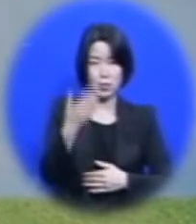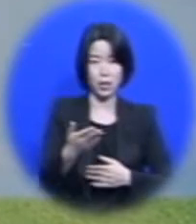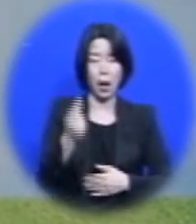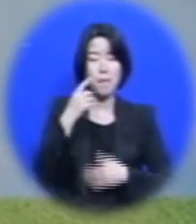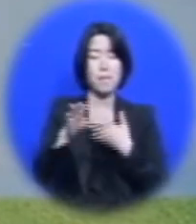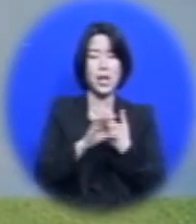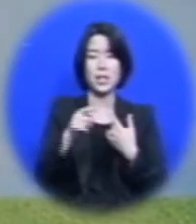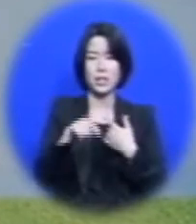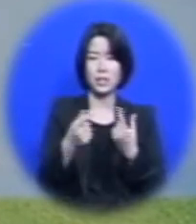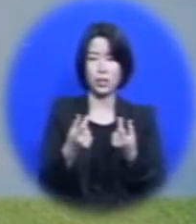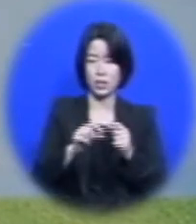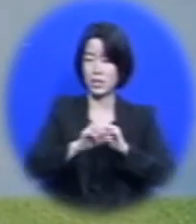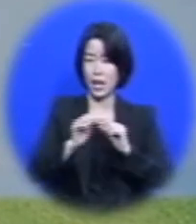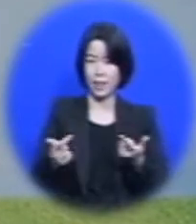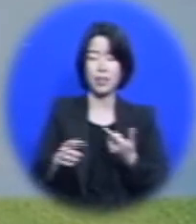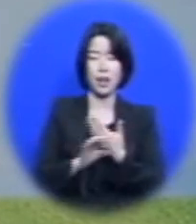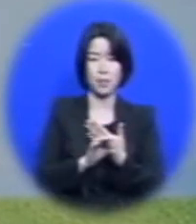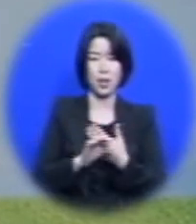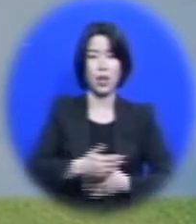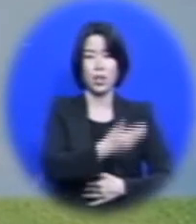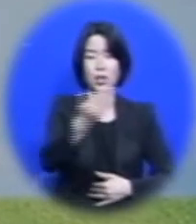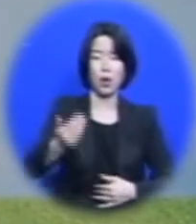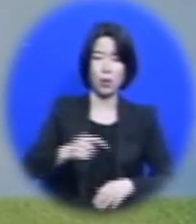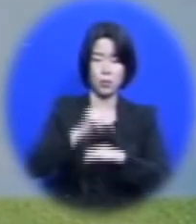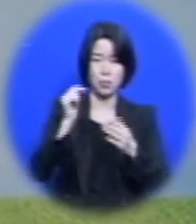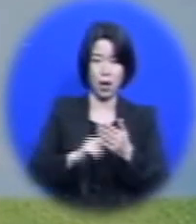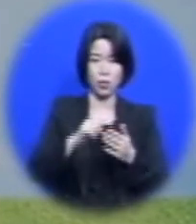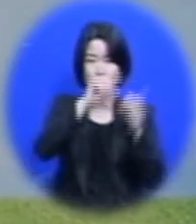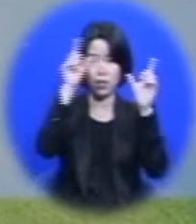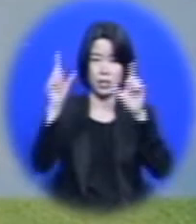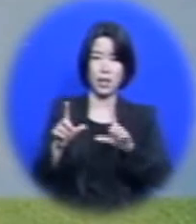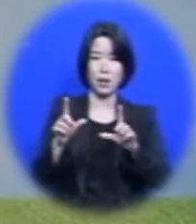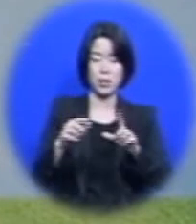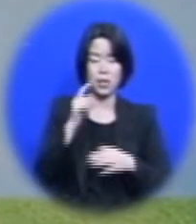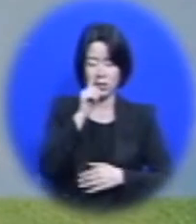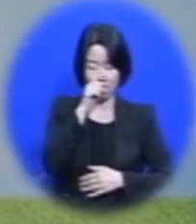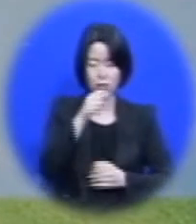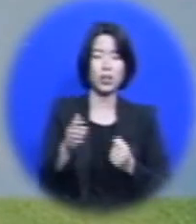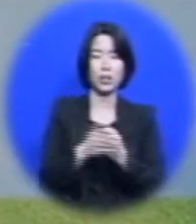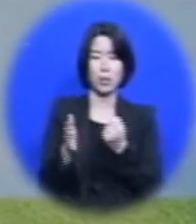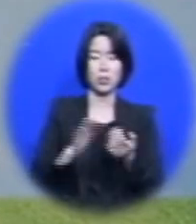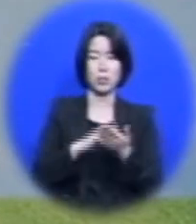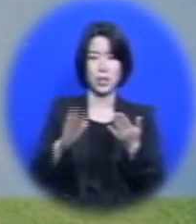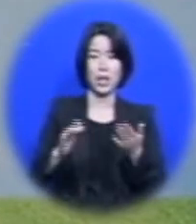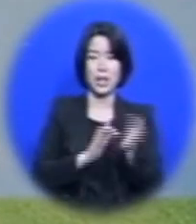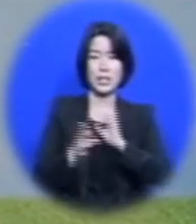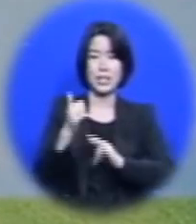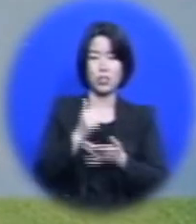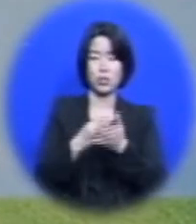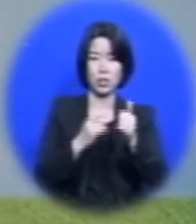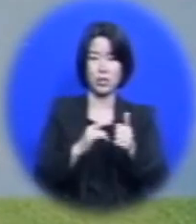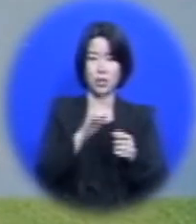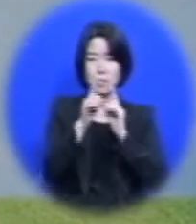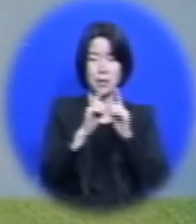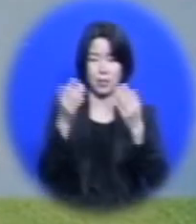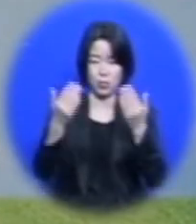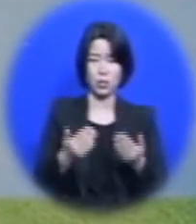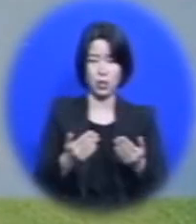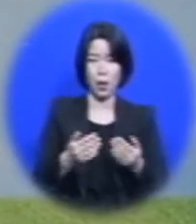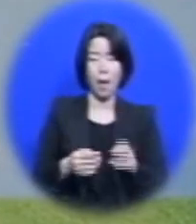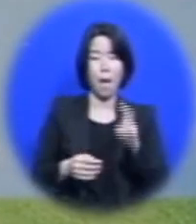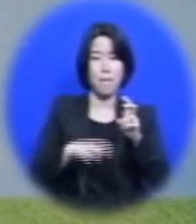그렇지 않다면 여러분의 마음과 삶이 더럽기 때문입니다. 예수님께서 말씀하셨습니다.